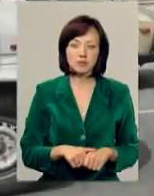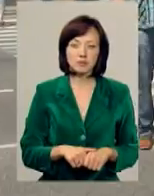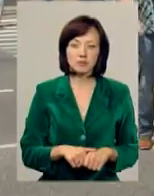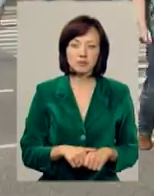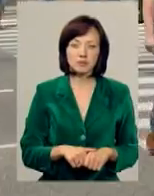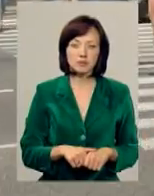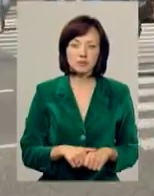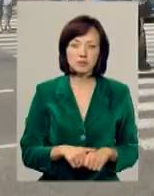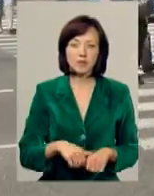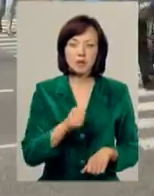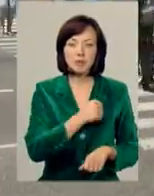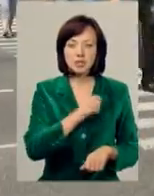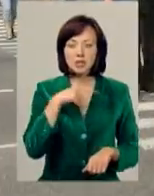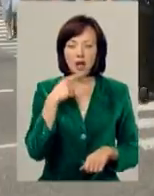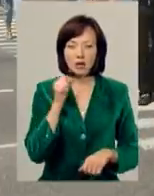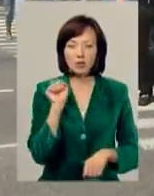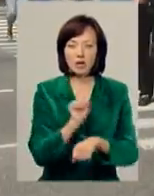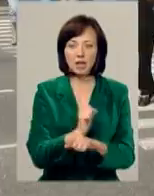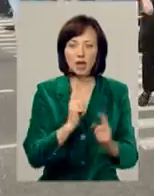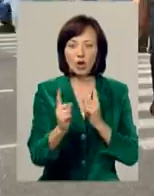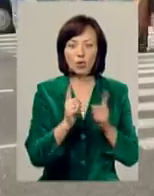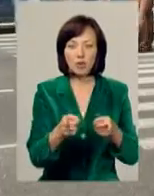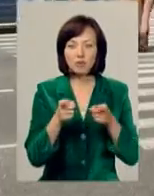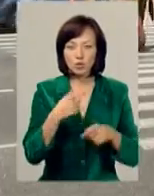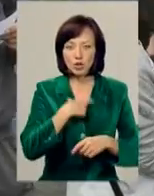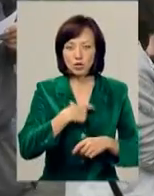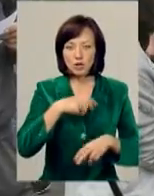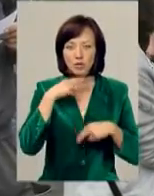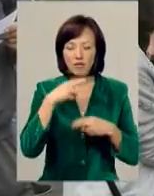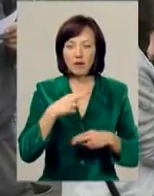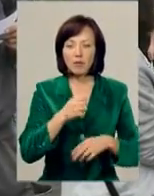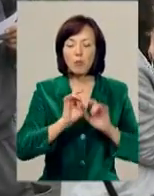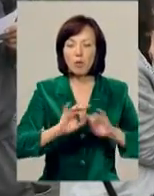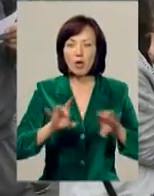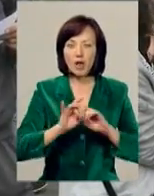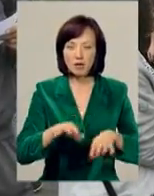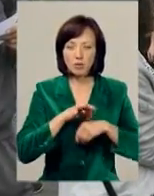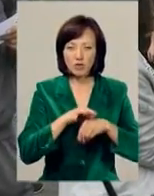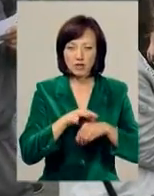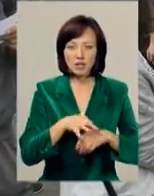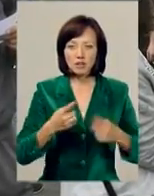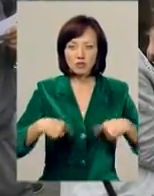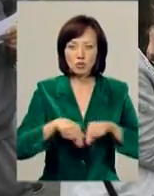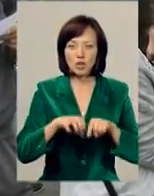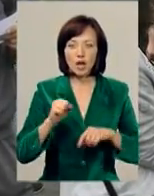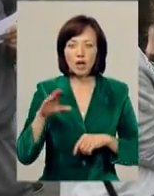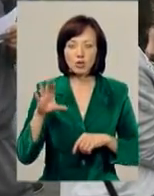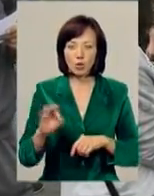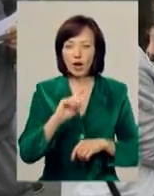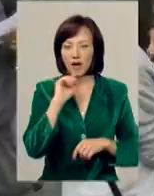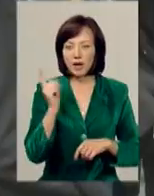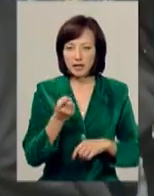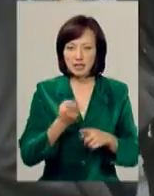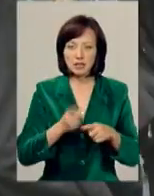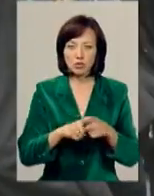шосе бійці кажуть перекрили рух аби привернути до себе увагу військові пояснюють провели у зоні антитерористичної операції майже